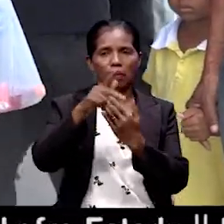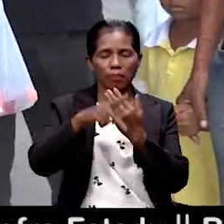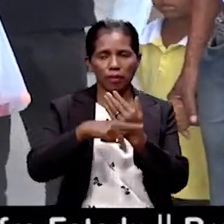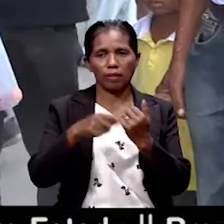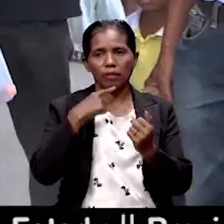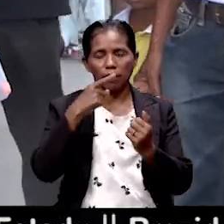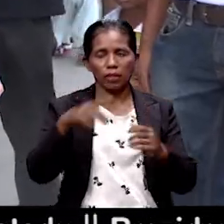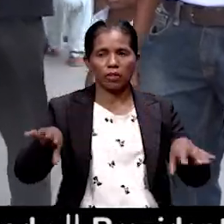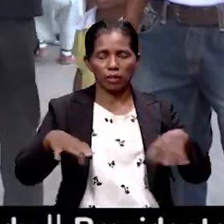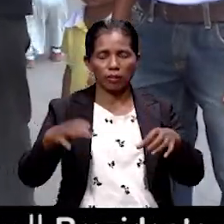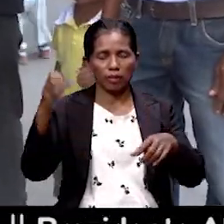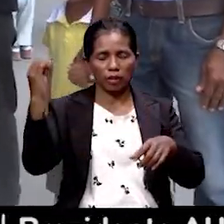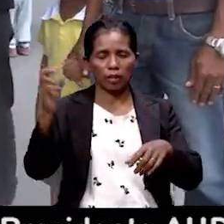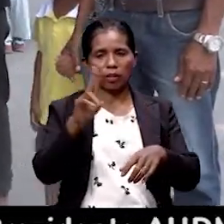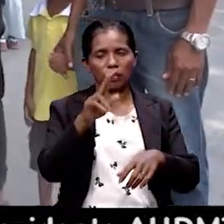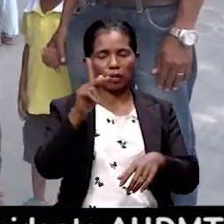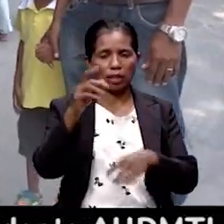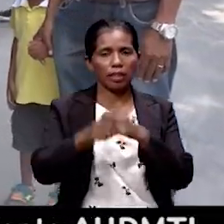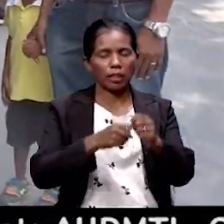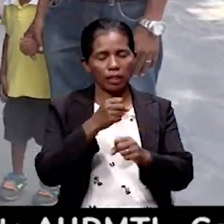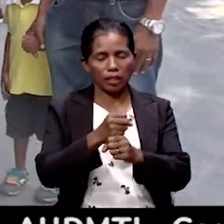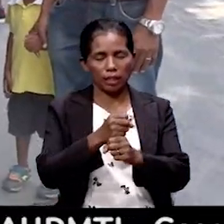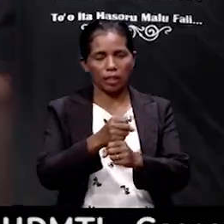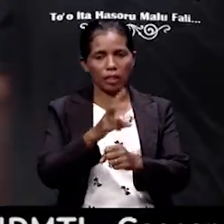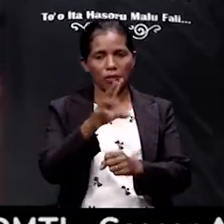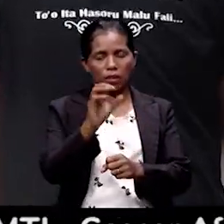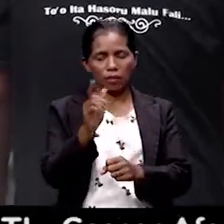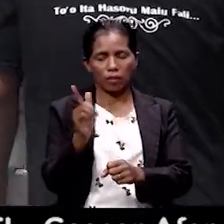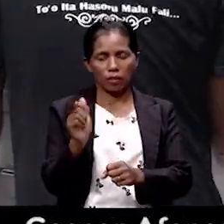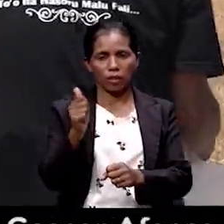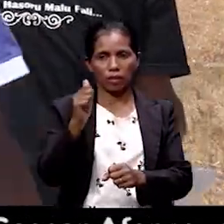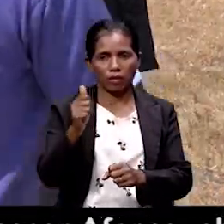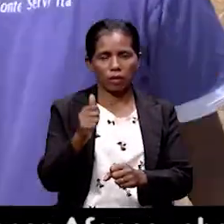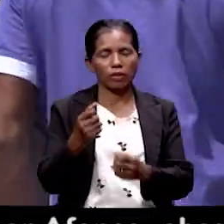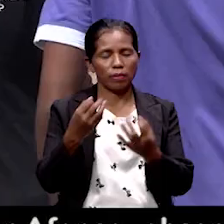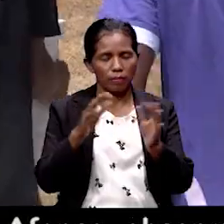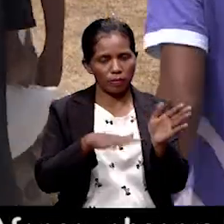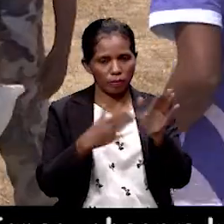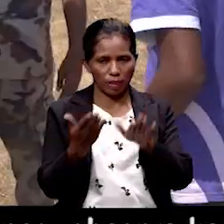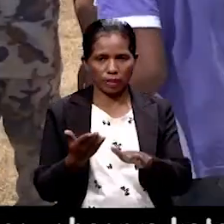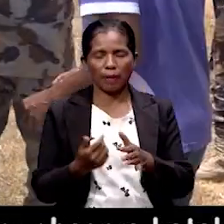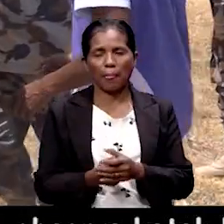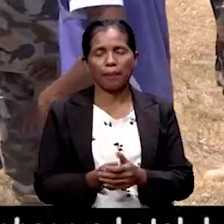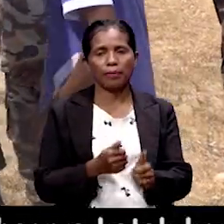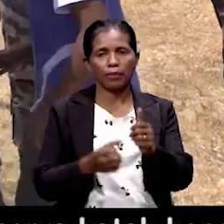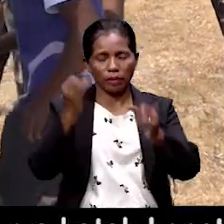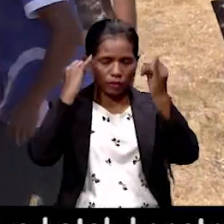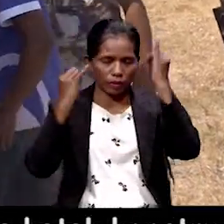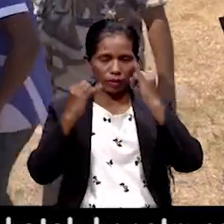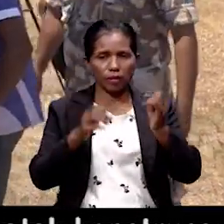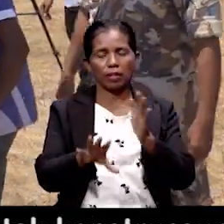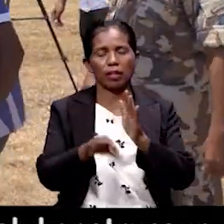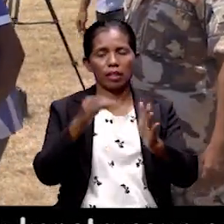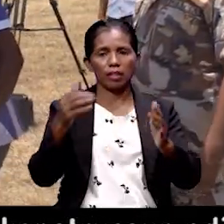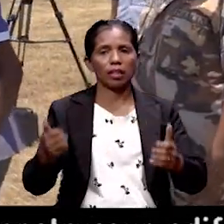hau servisu Inglaterra iha tinan ring rua sanulu tore mata nia peregrinasaun iha mundu. Tur informasaun mati bian hetan